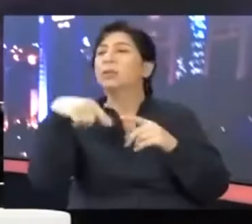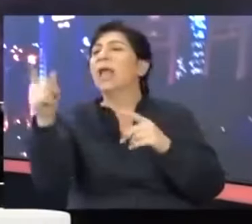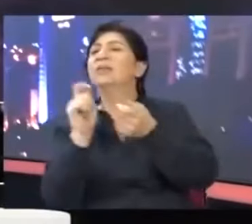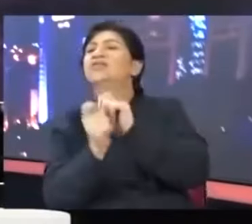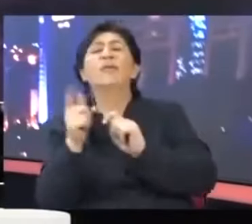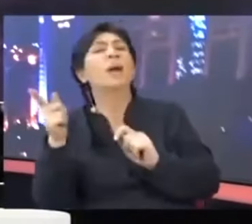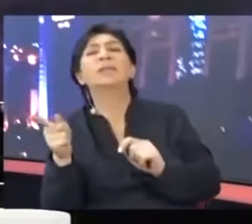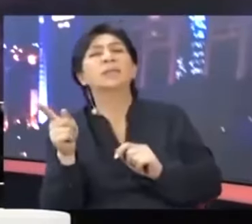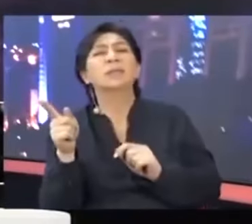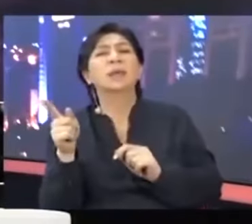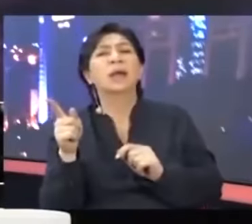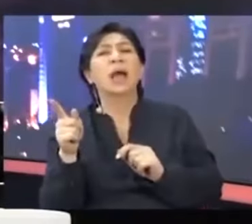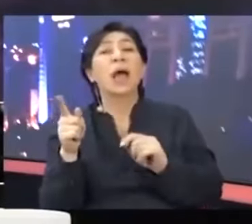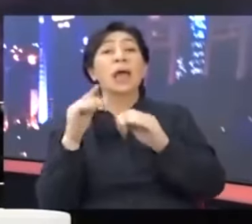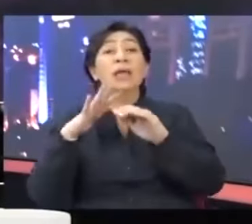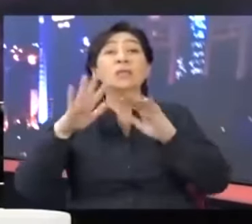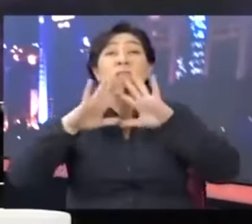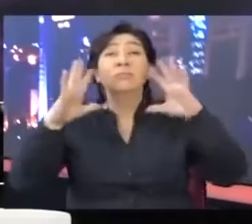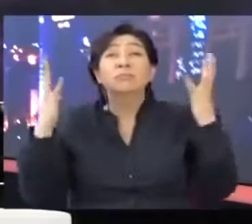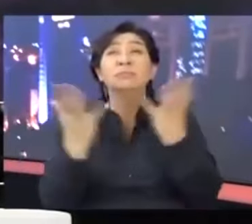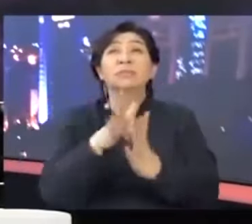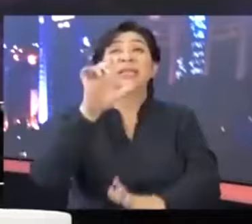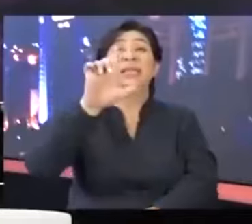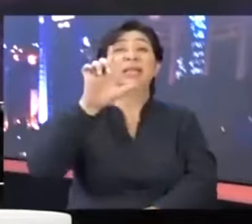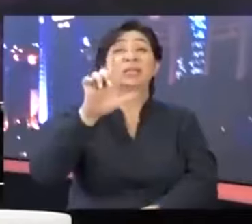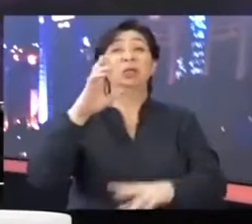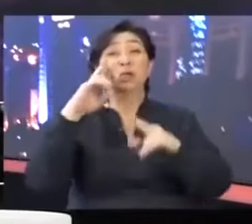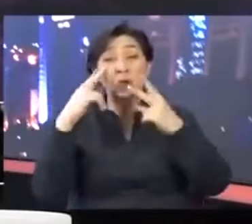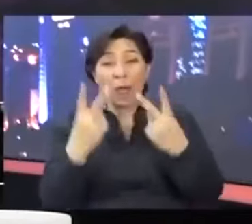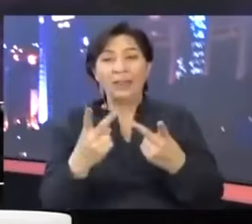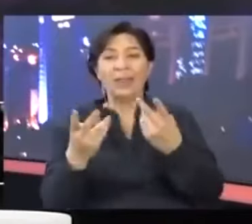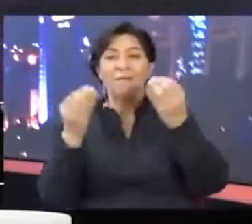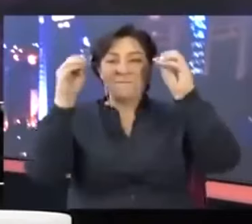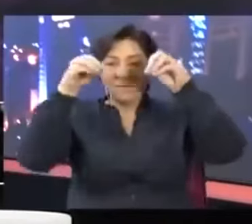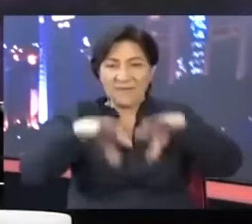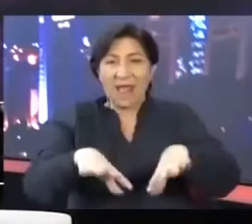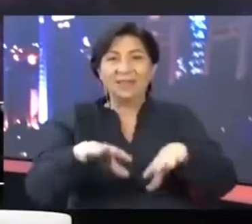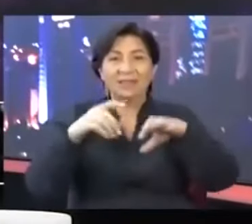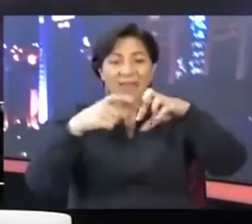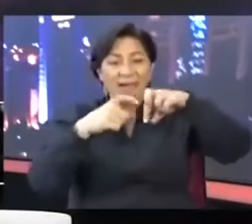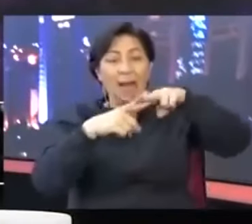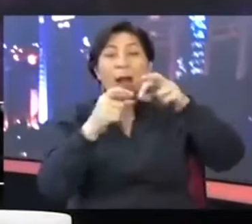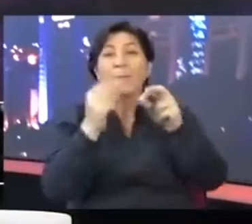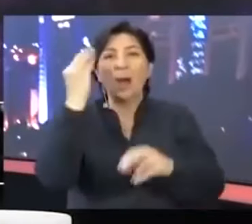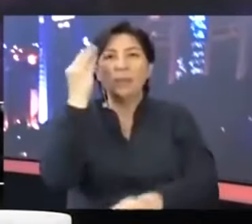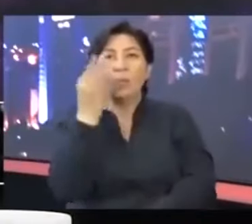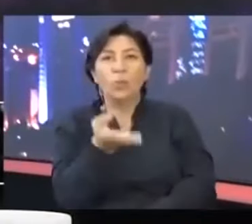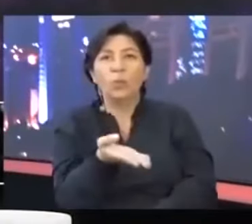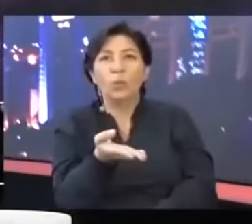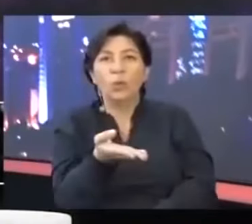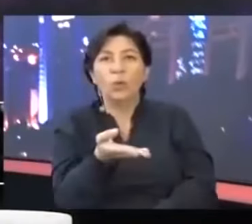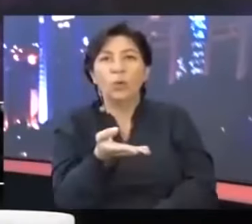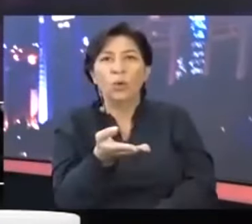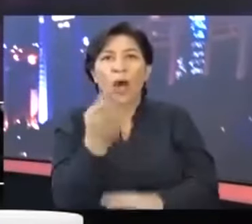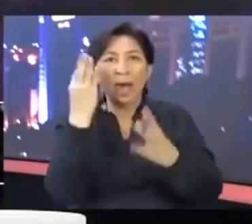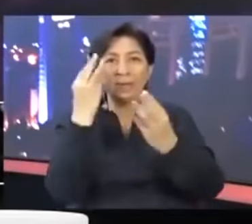mesela ne yapıyor H alemlerin ihtiyaçlarını gören karşılayan h h o rab kelimesinin ihtiyaçlarını gören karşılayan